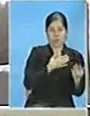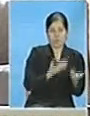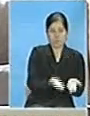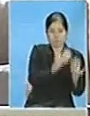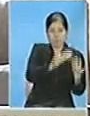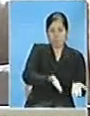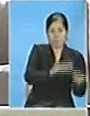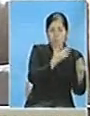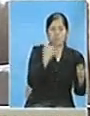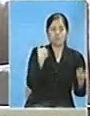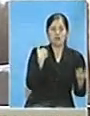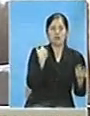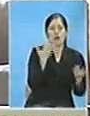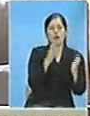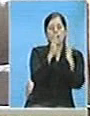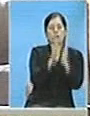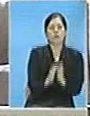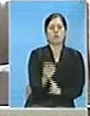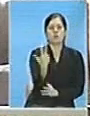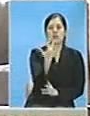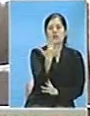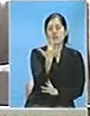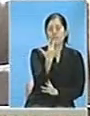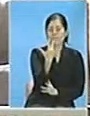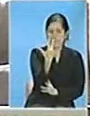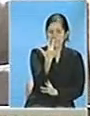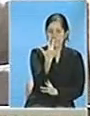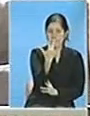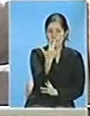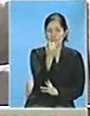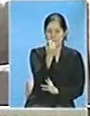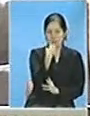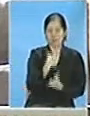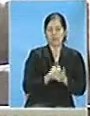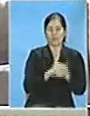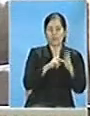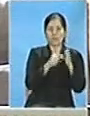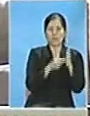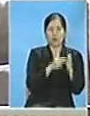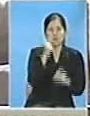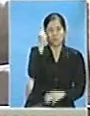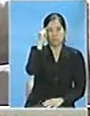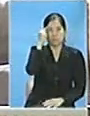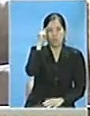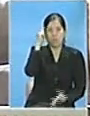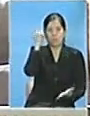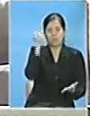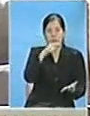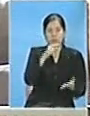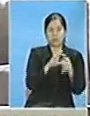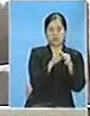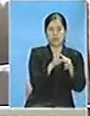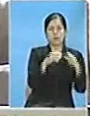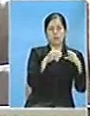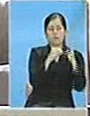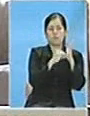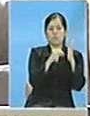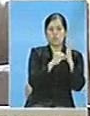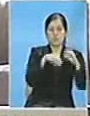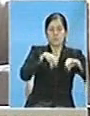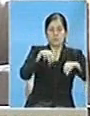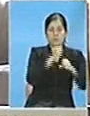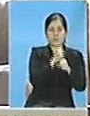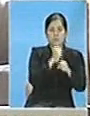จับทั้ง3ท่านที่พูดมาเนี่ยแสดงให้รู้ว่านะครับท่านไม่ได้รู้เรื่องนะครับในการที่กทม.เอาถุงทรายไปใส่เลย